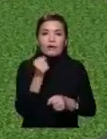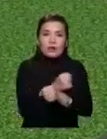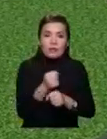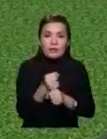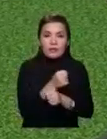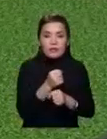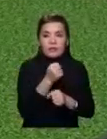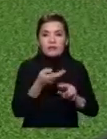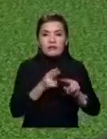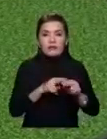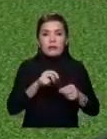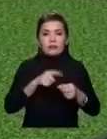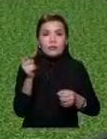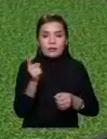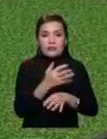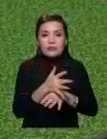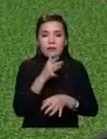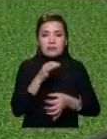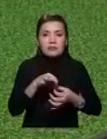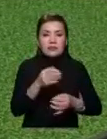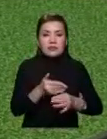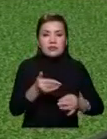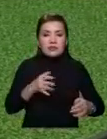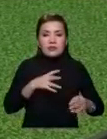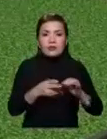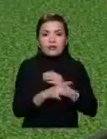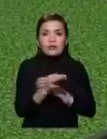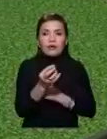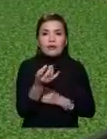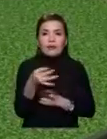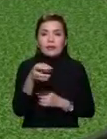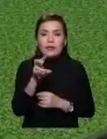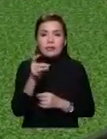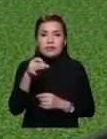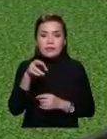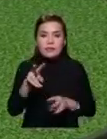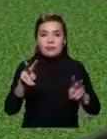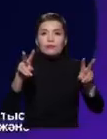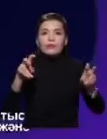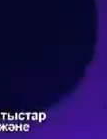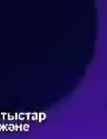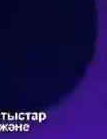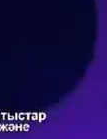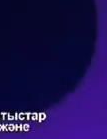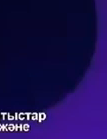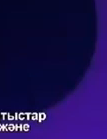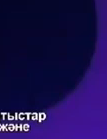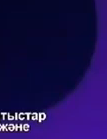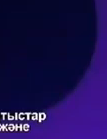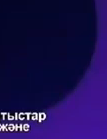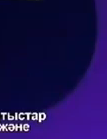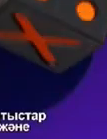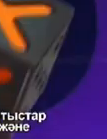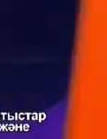нокаутқа жіберіп, мерзімінен бұрын аяқтады. Айта кетейік, Алиби Идрис бұрын Найза чемпион атағына ие болған. X5-ті ойнауды